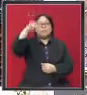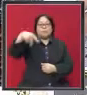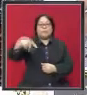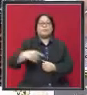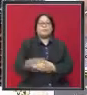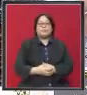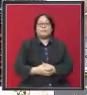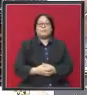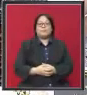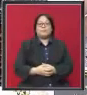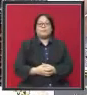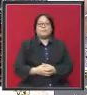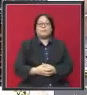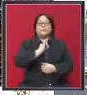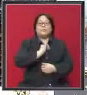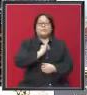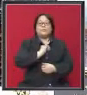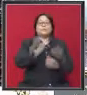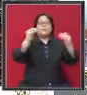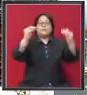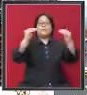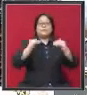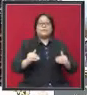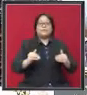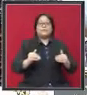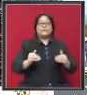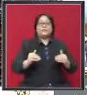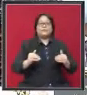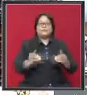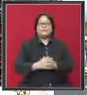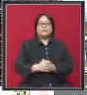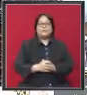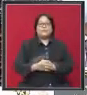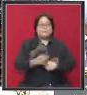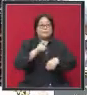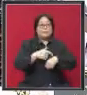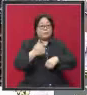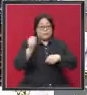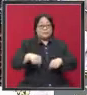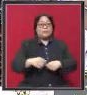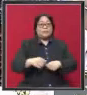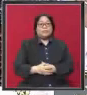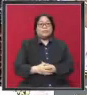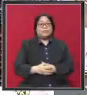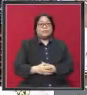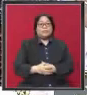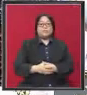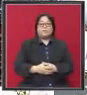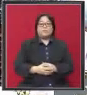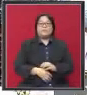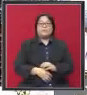di-Pertua, saya seterusnya, kalau ada masa lagi untuk saya.